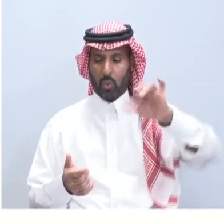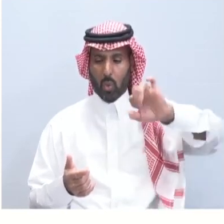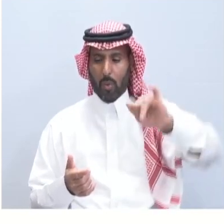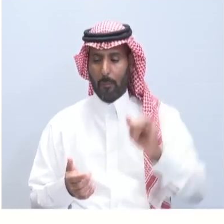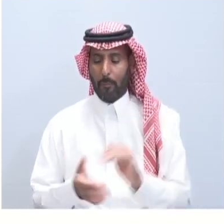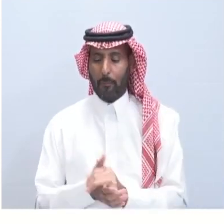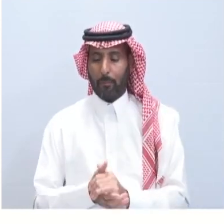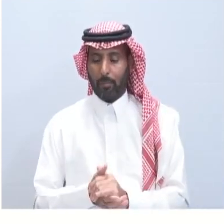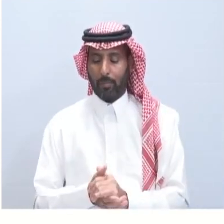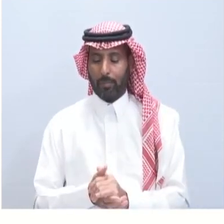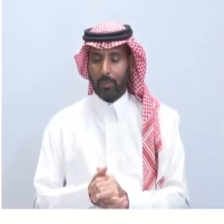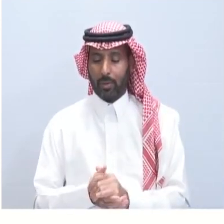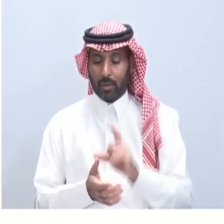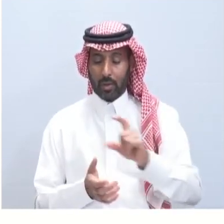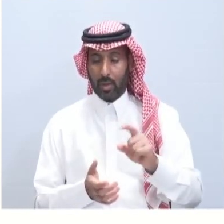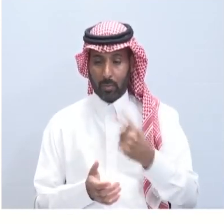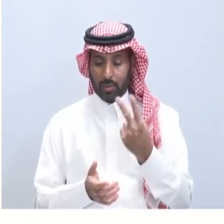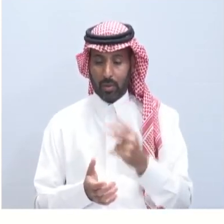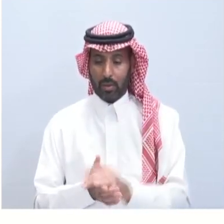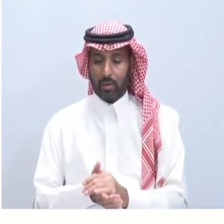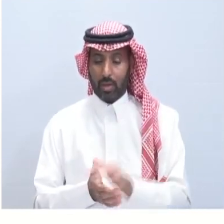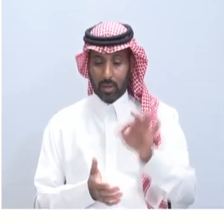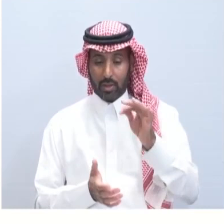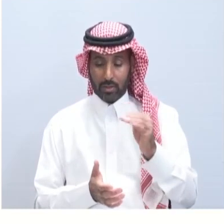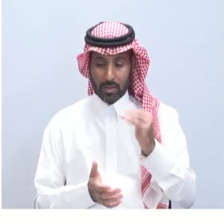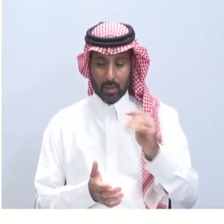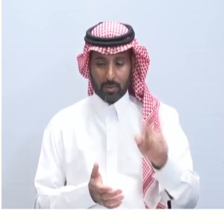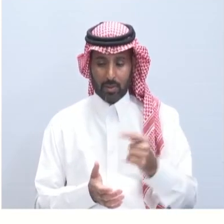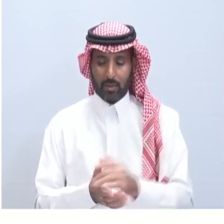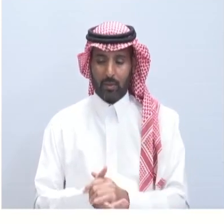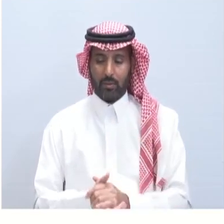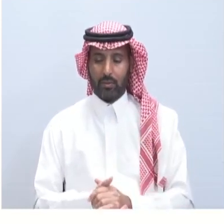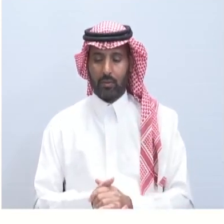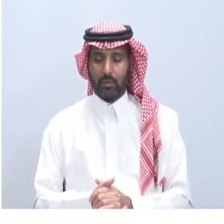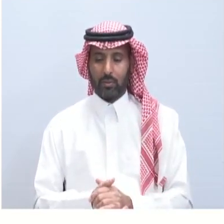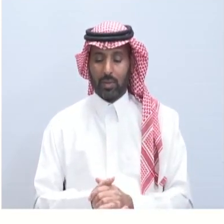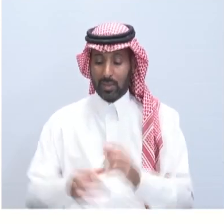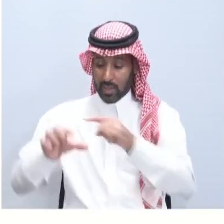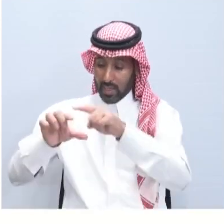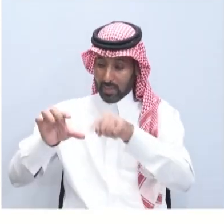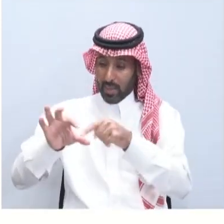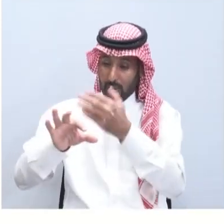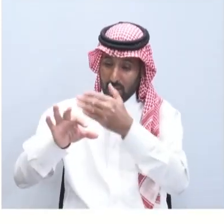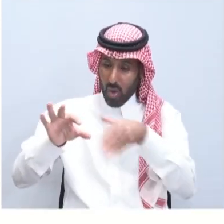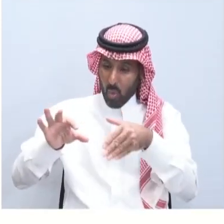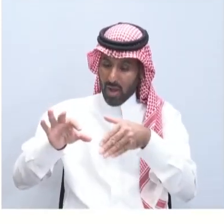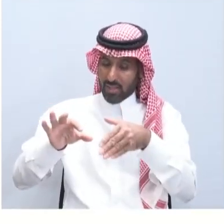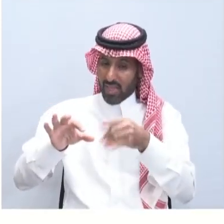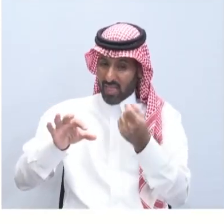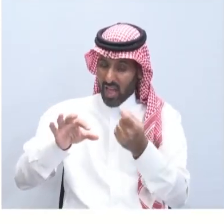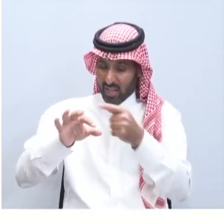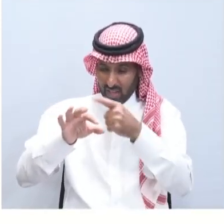هو اليورانيوم رقم اثنين اختر الاجابه الصحيحه فيما يلي عندما تنقسم نواه الذره